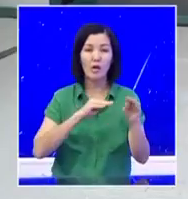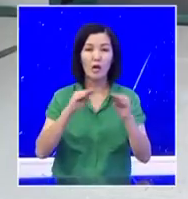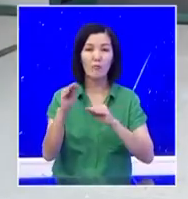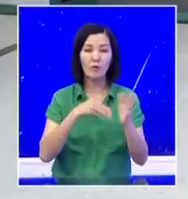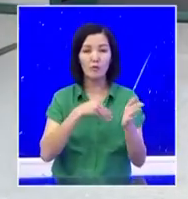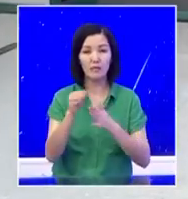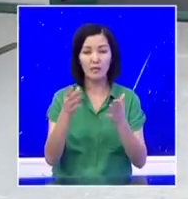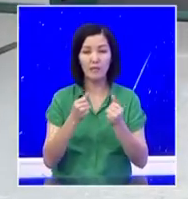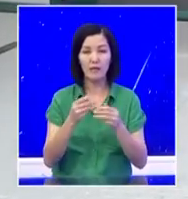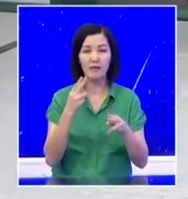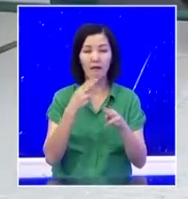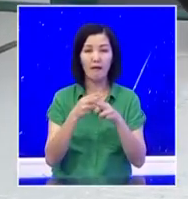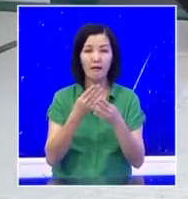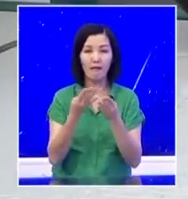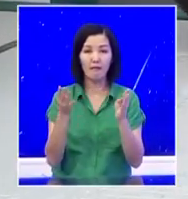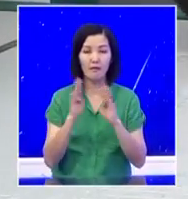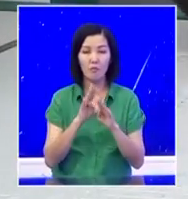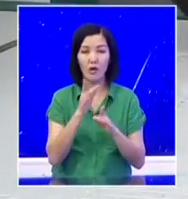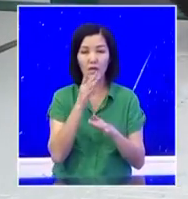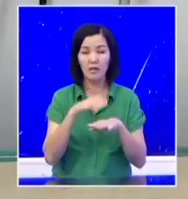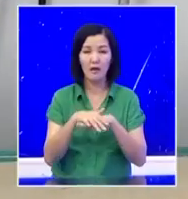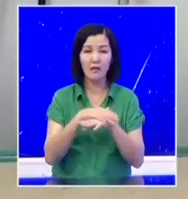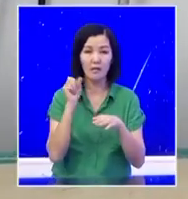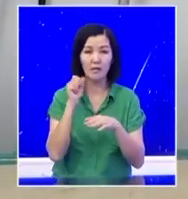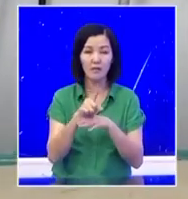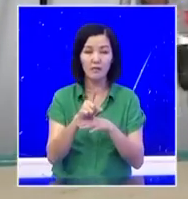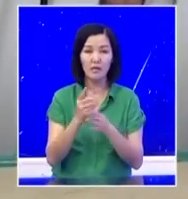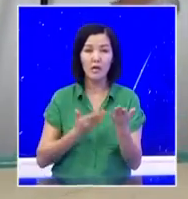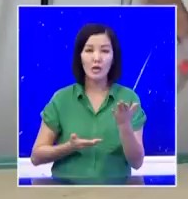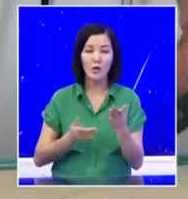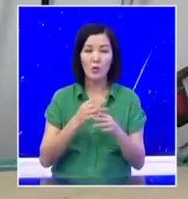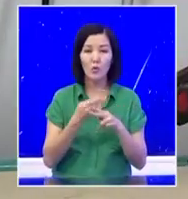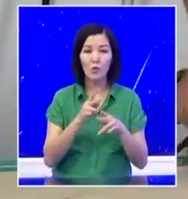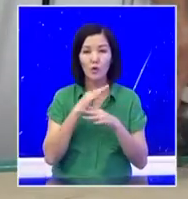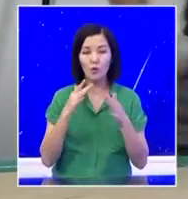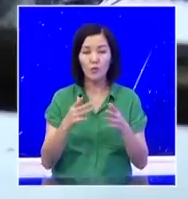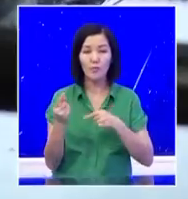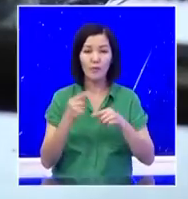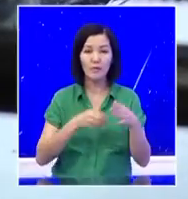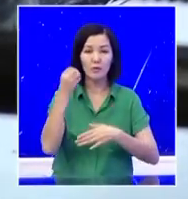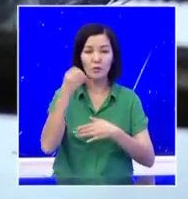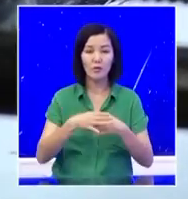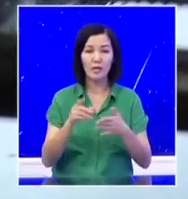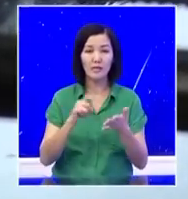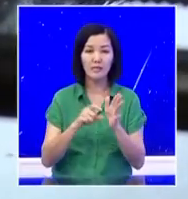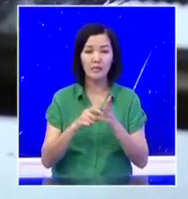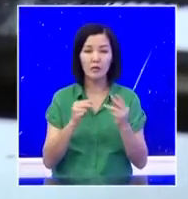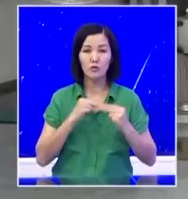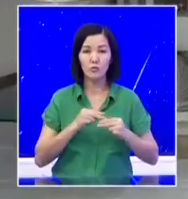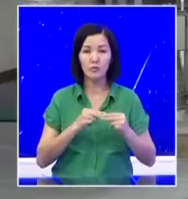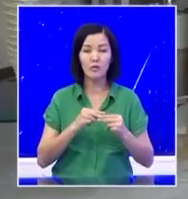сатып алды. Карантин кезінде халықтан түскен тапсырыста жиналып қалған екен. Қазір бизнес орталығының цехында жұмыс